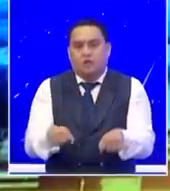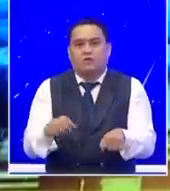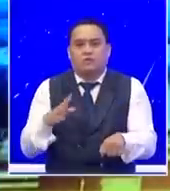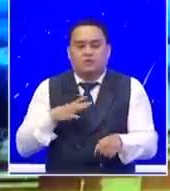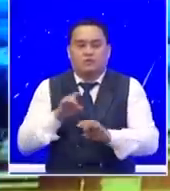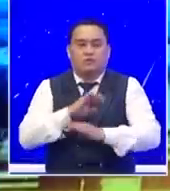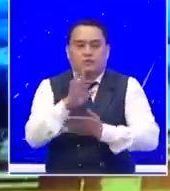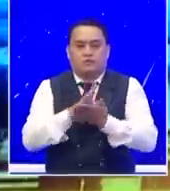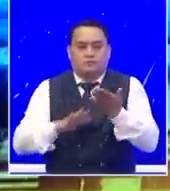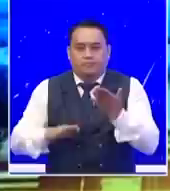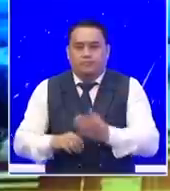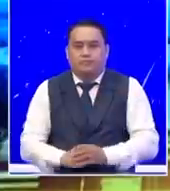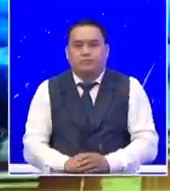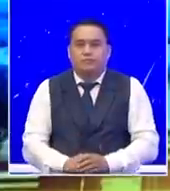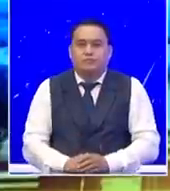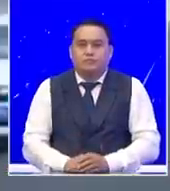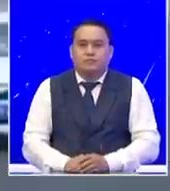Әлем жаңалықтары келесі топтамада.